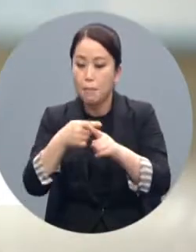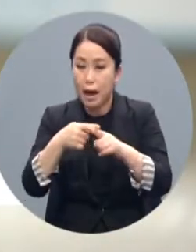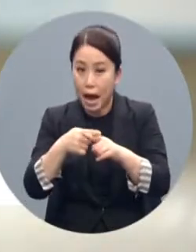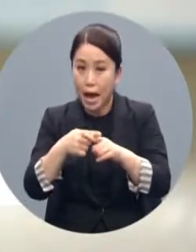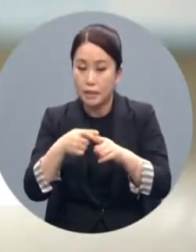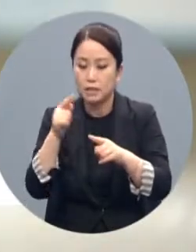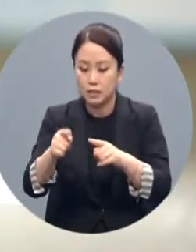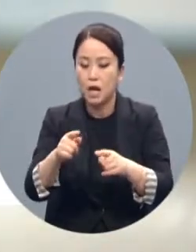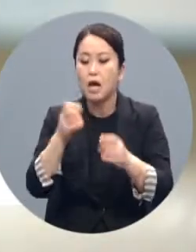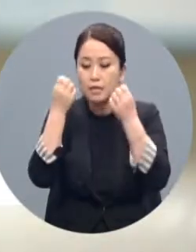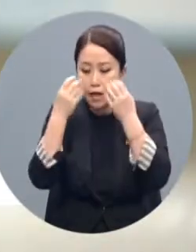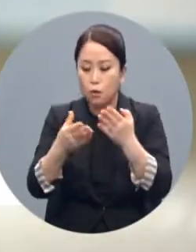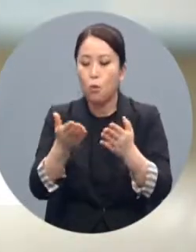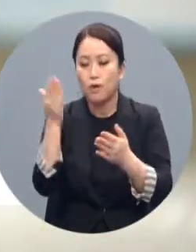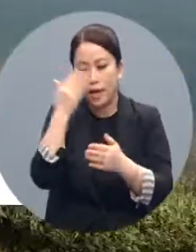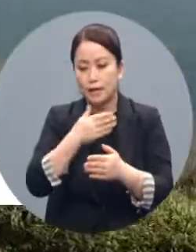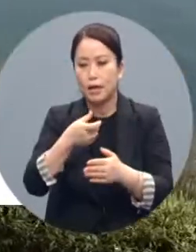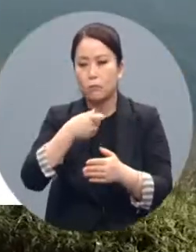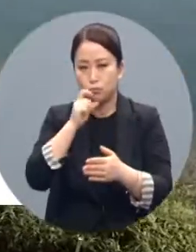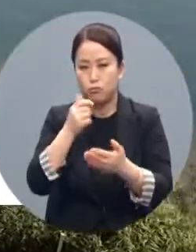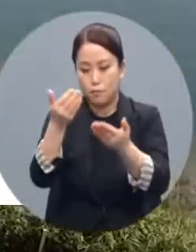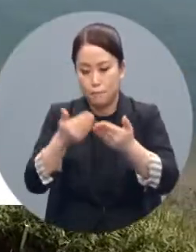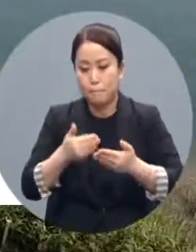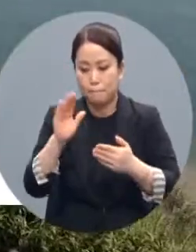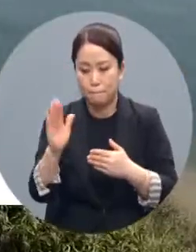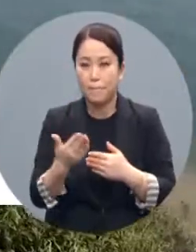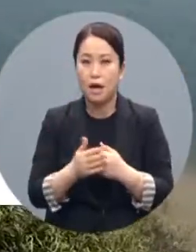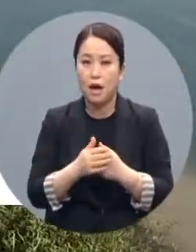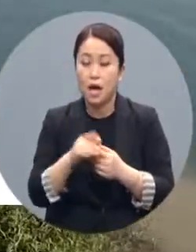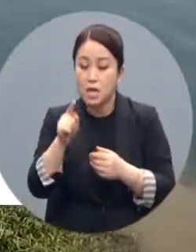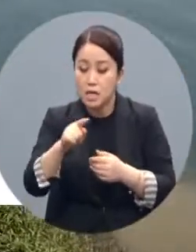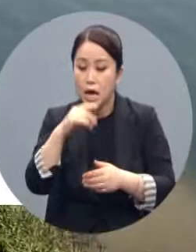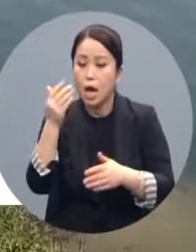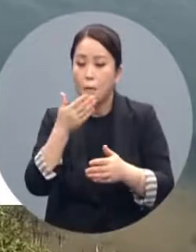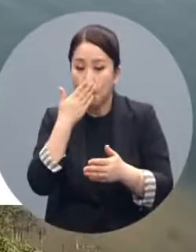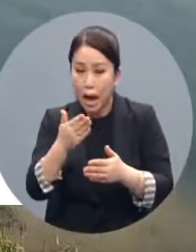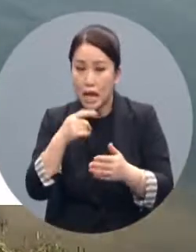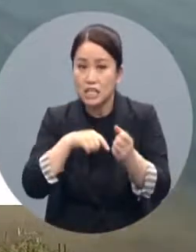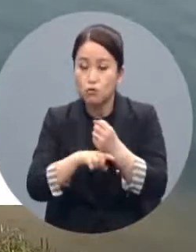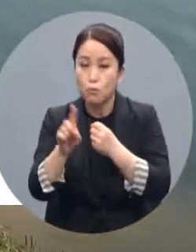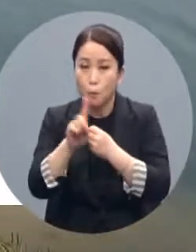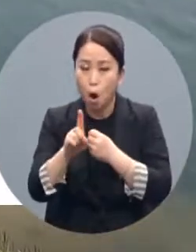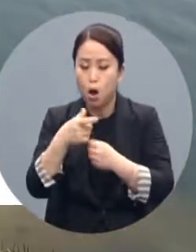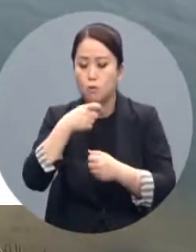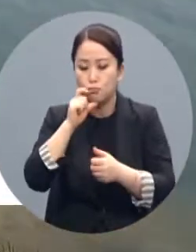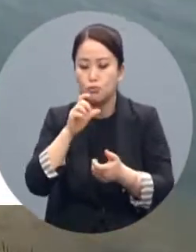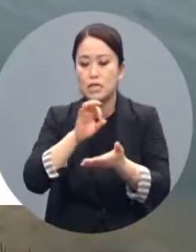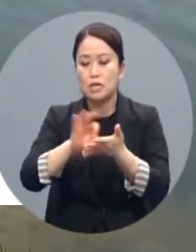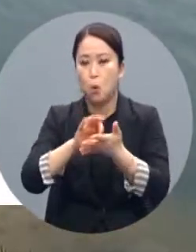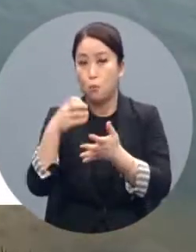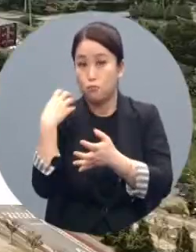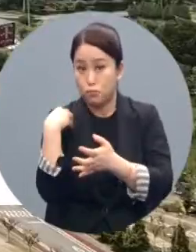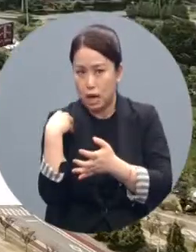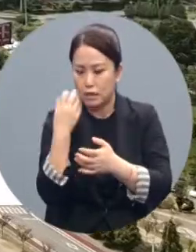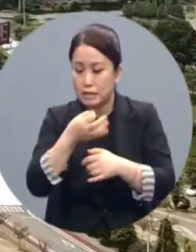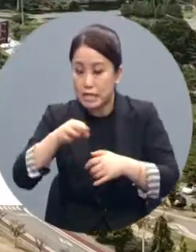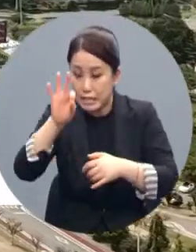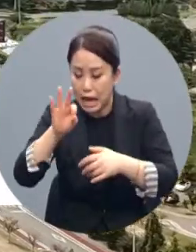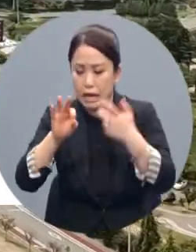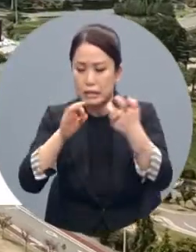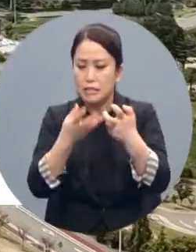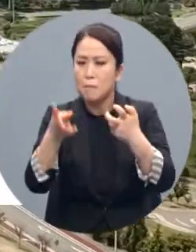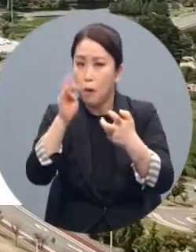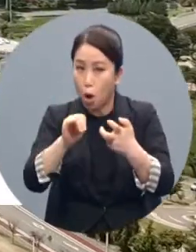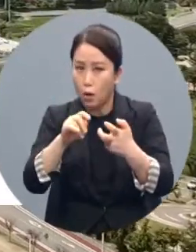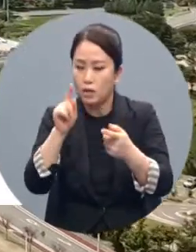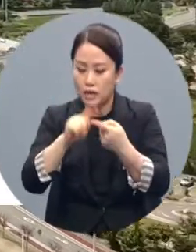취수원으로부터 공급받을 수 있습니다. 이게 가능했던 건 물이용 부담금 인상분인 70억 원가량을